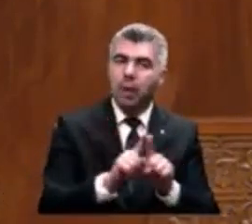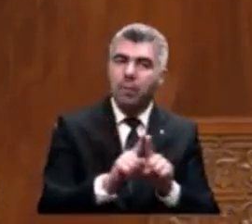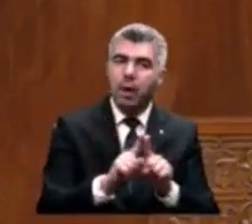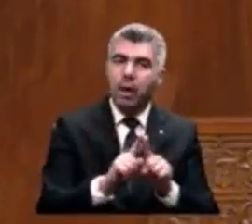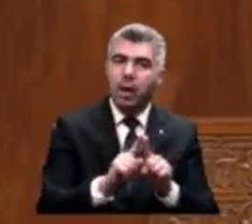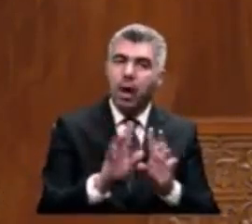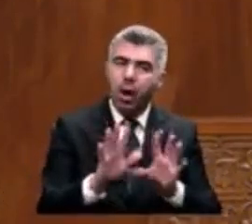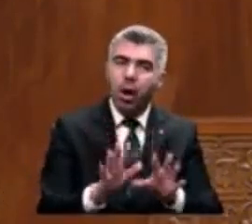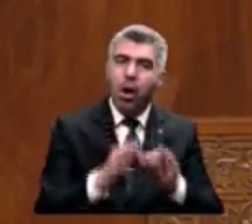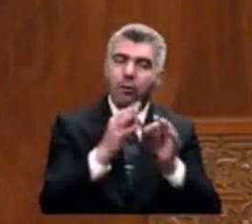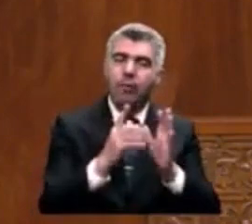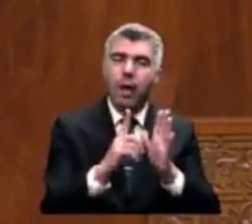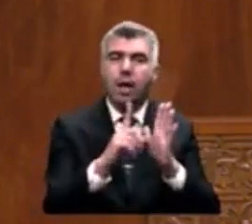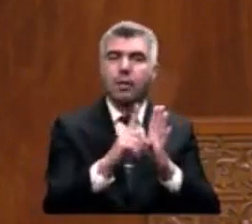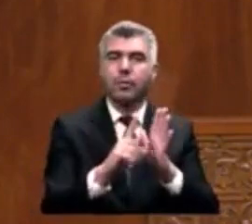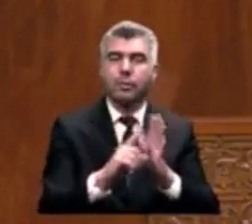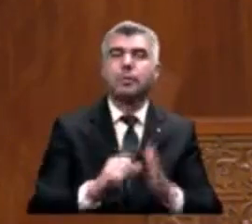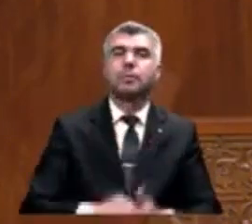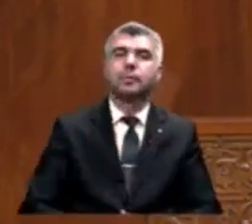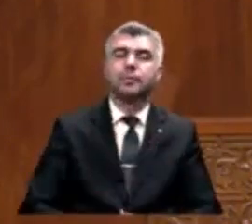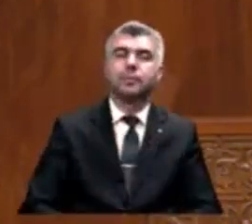هذا العمل.